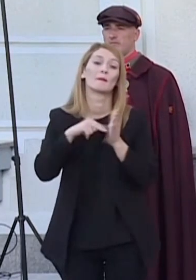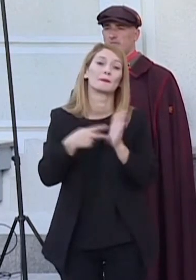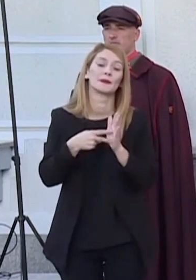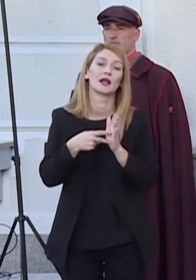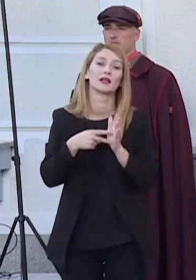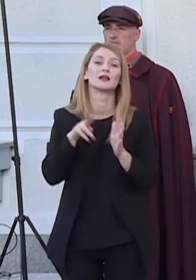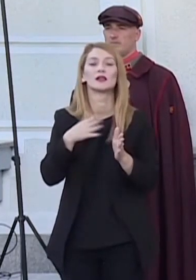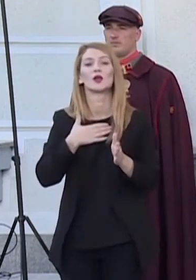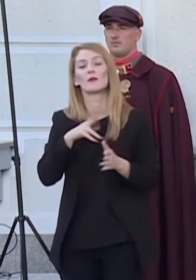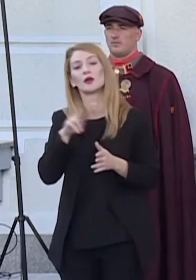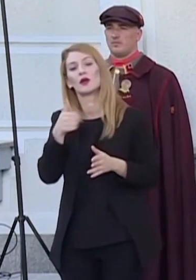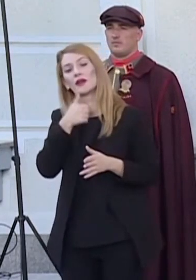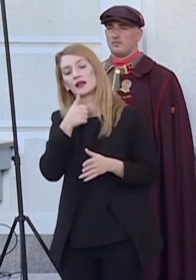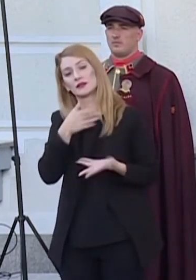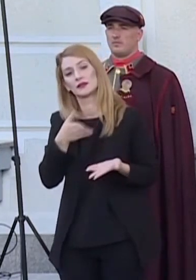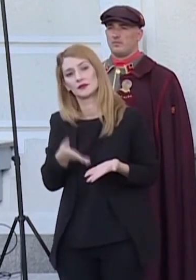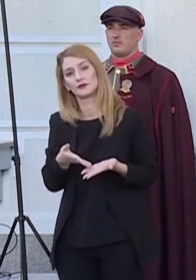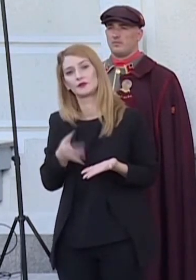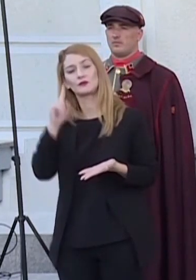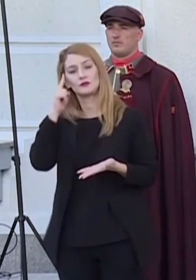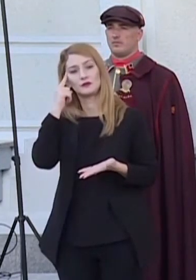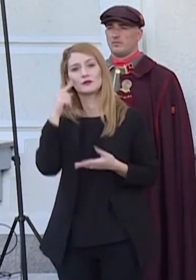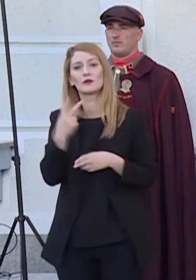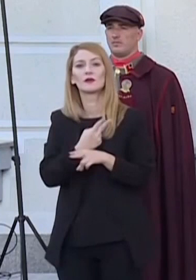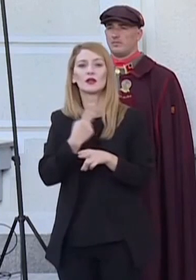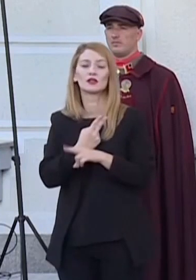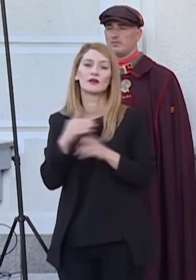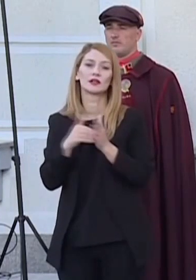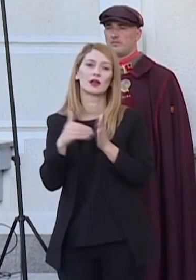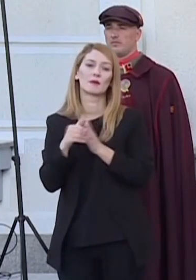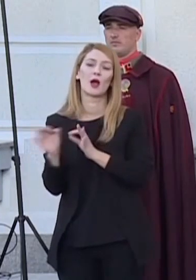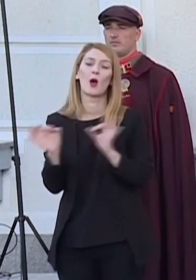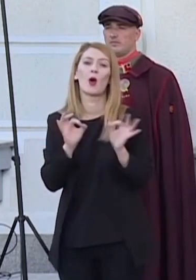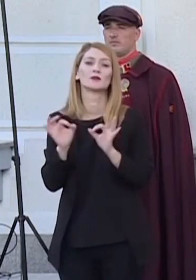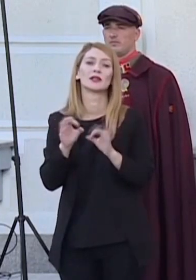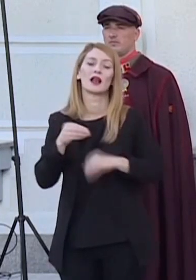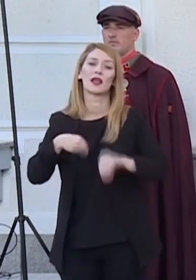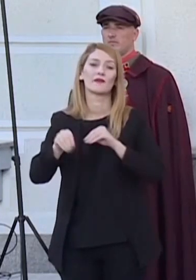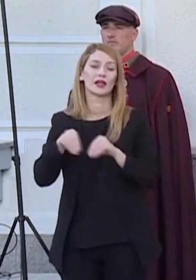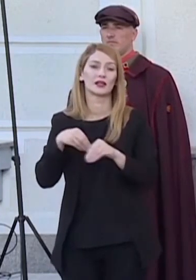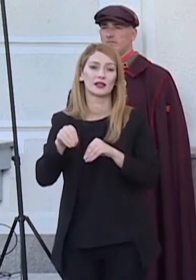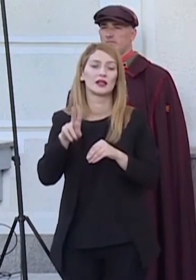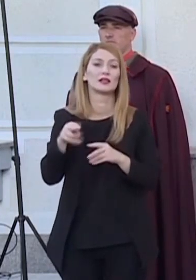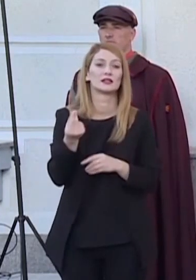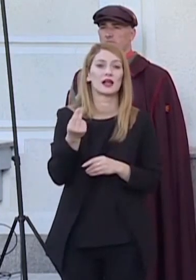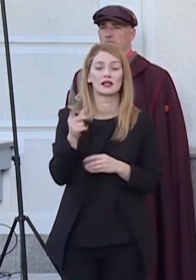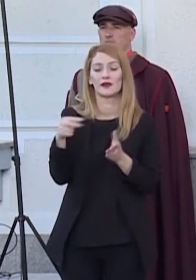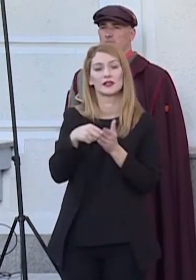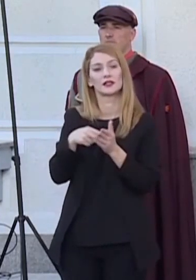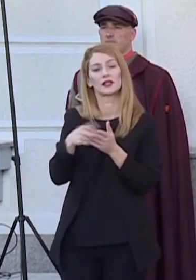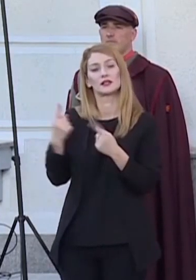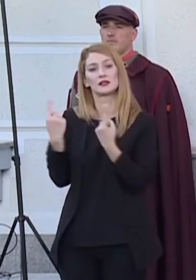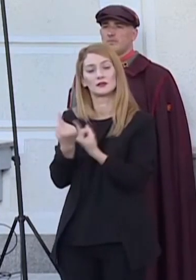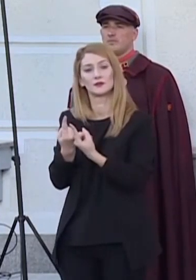финансиска димензија. Тоа значи дека државата ќе треба да обезбеди ликвидни средства за електроенергетскиот